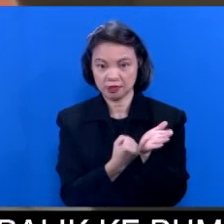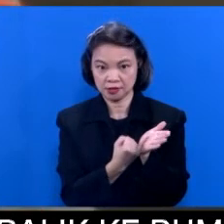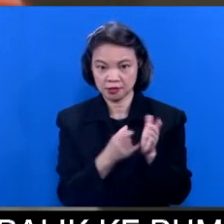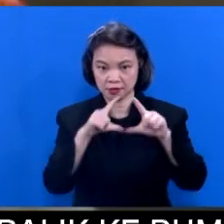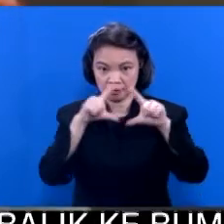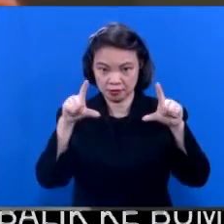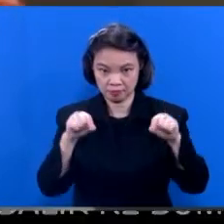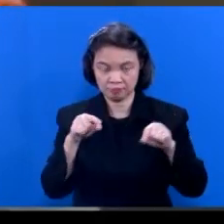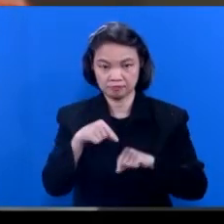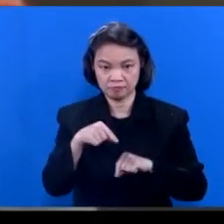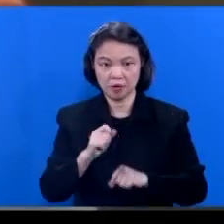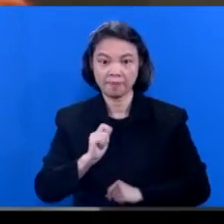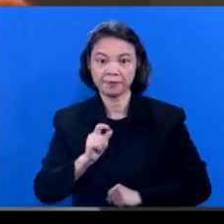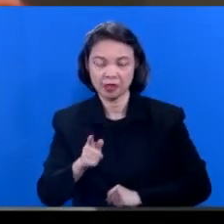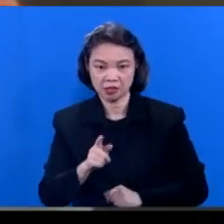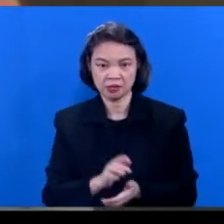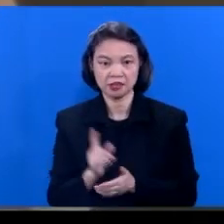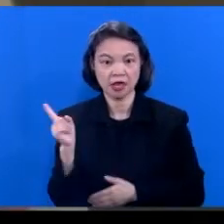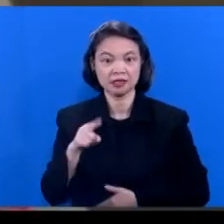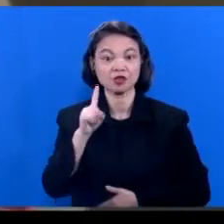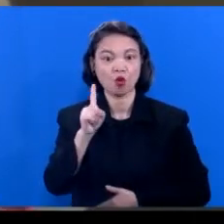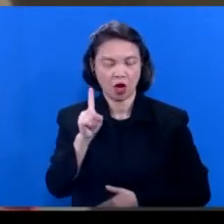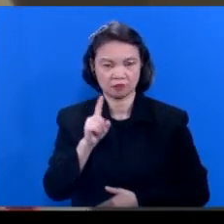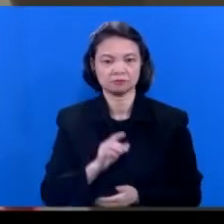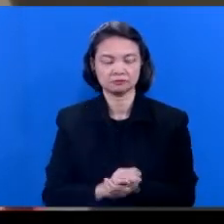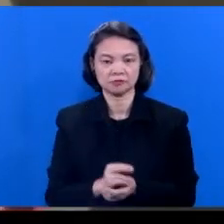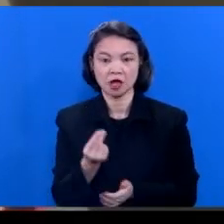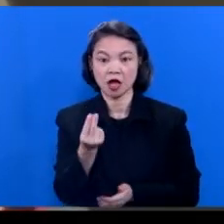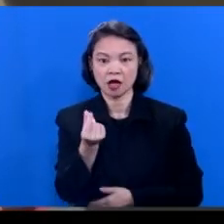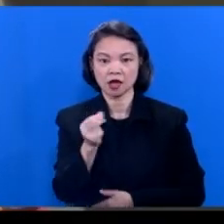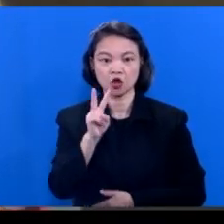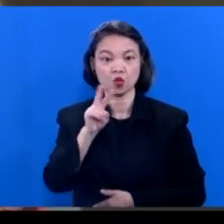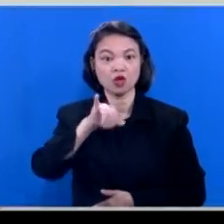ini pun dia beli kepada dari seseorang dengan harga 2 juta rupiah